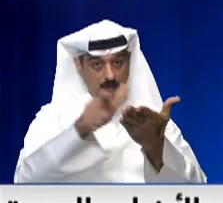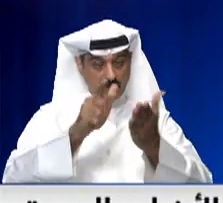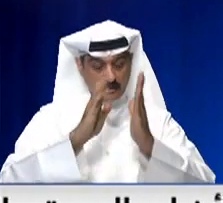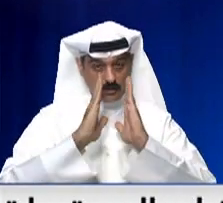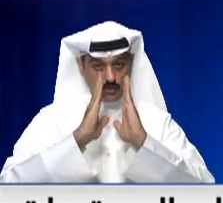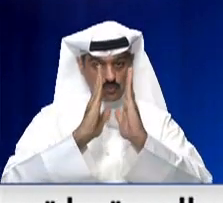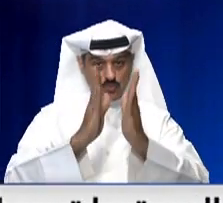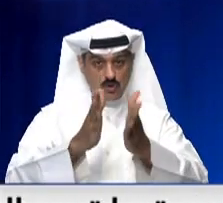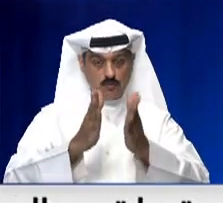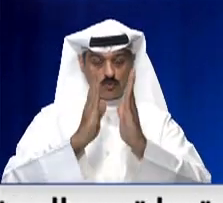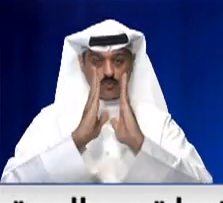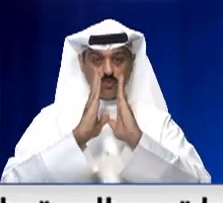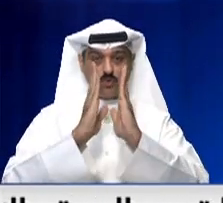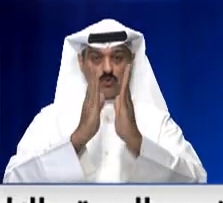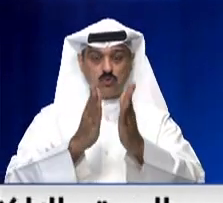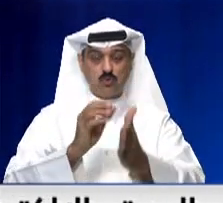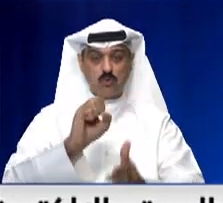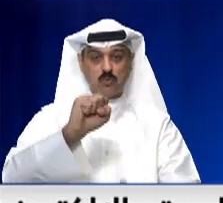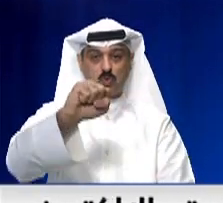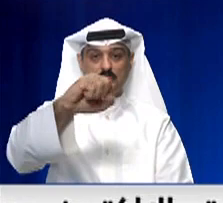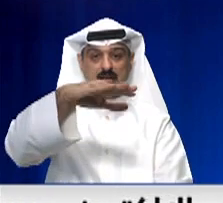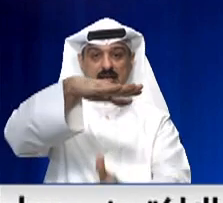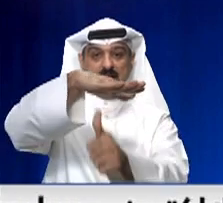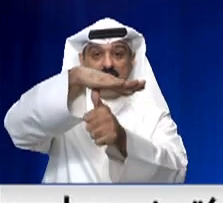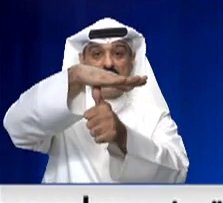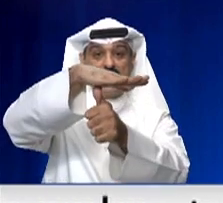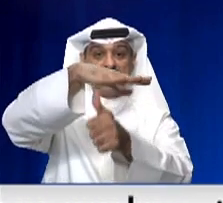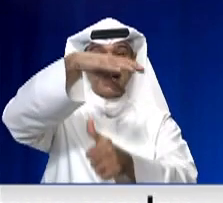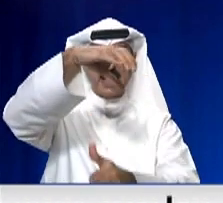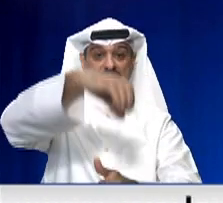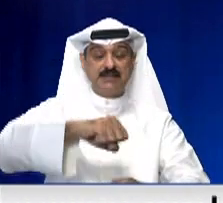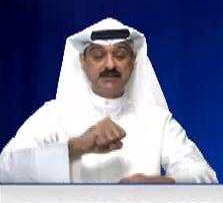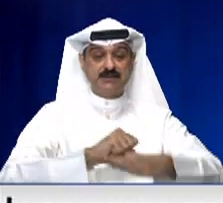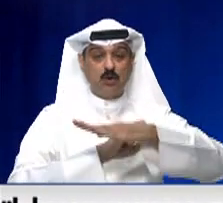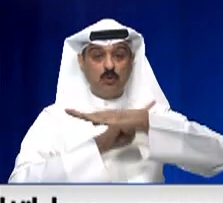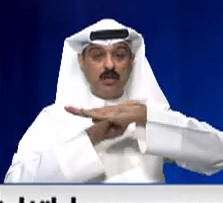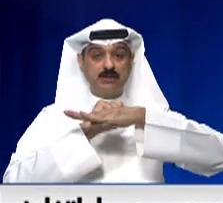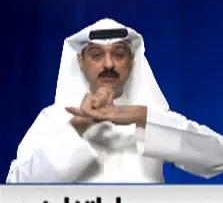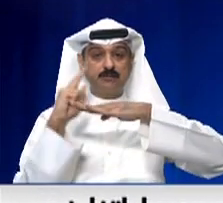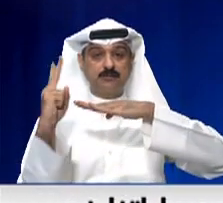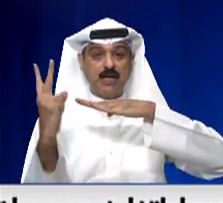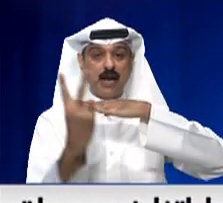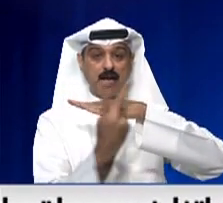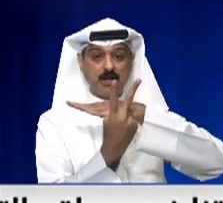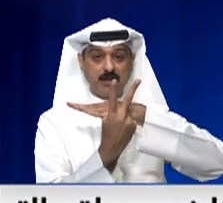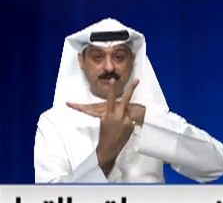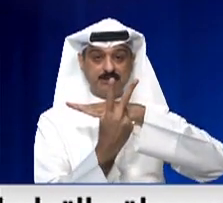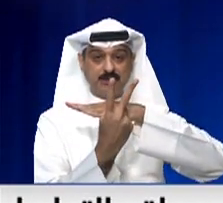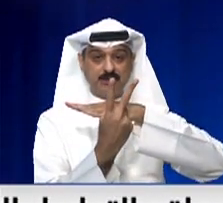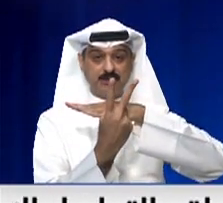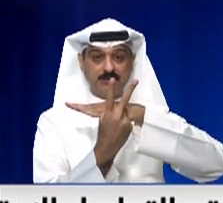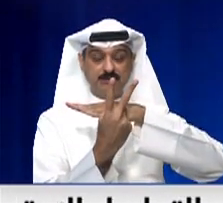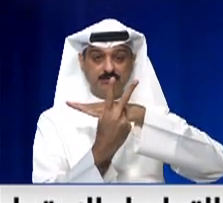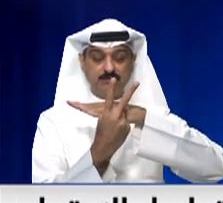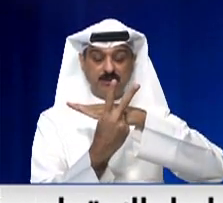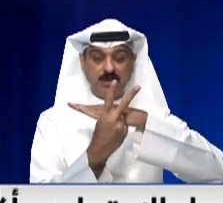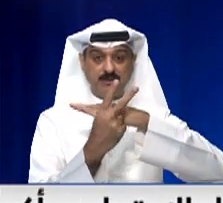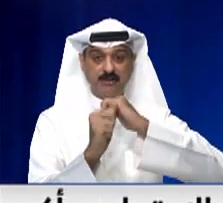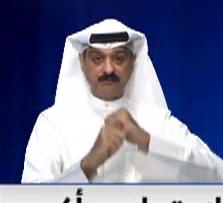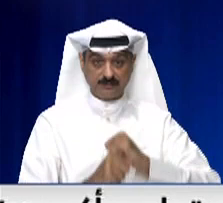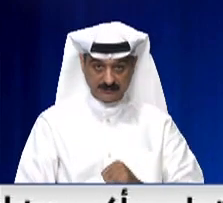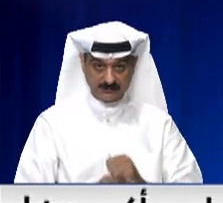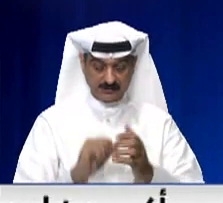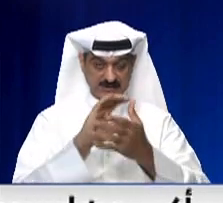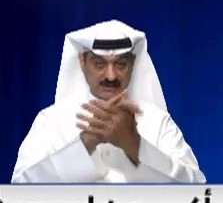ببرقية تهنئة إلى فخامة السيدة سوزان دوغان ني رايان الحاكم العام لسان فينسنت